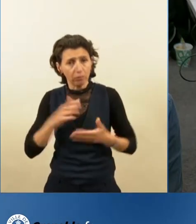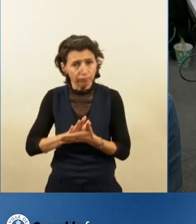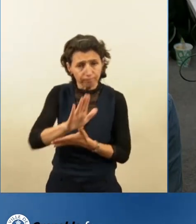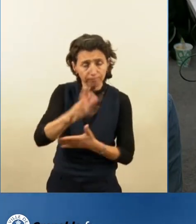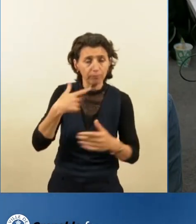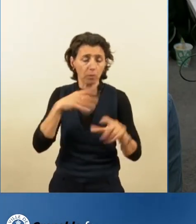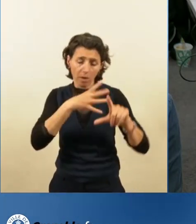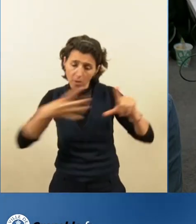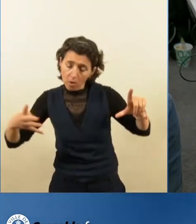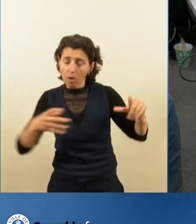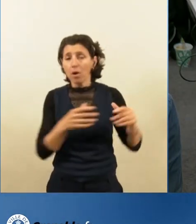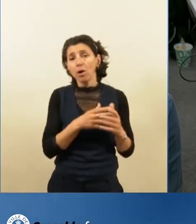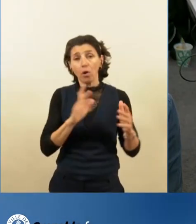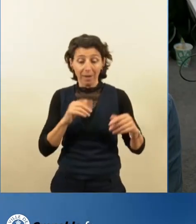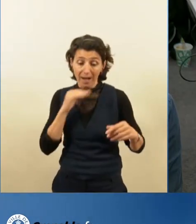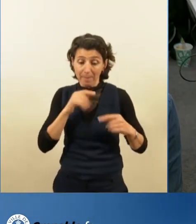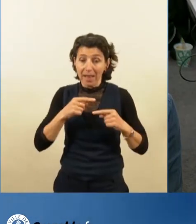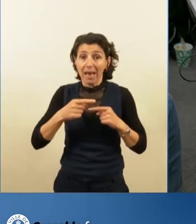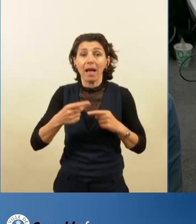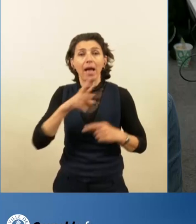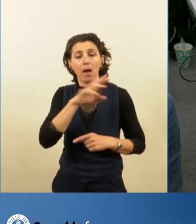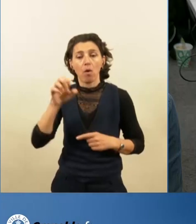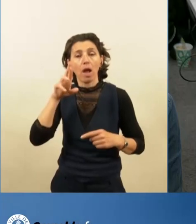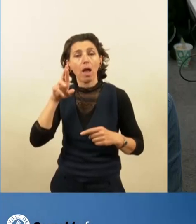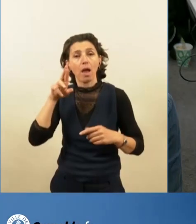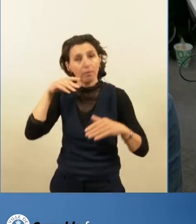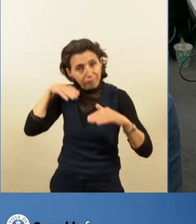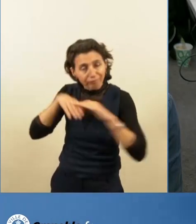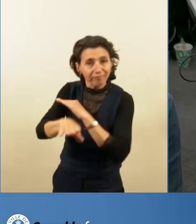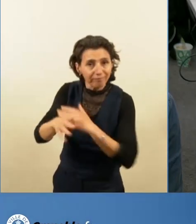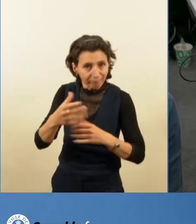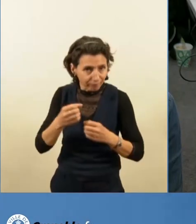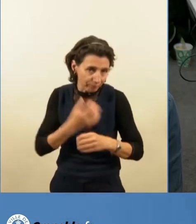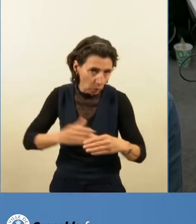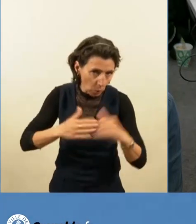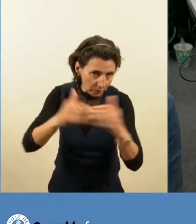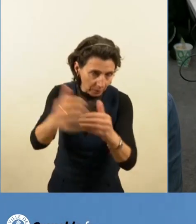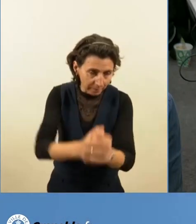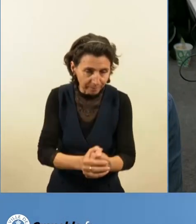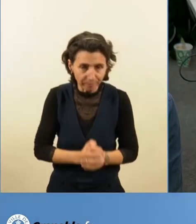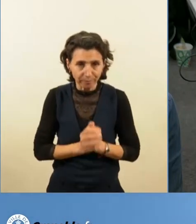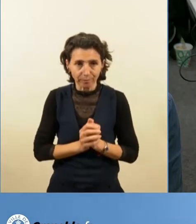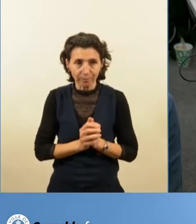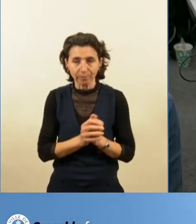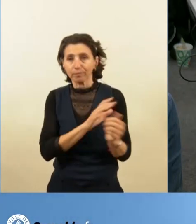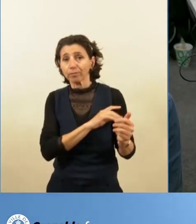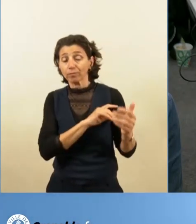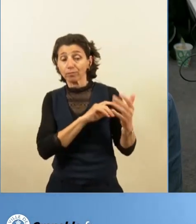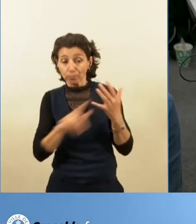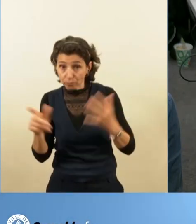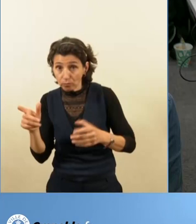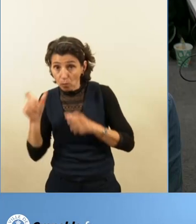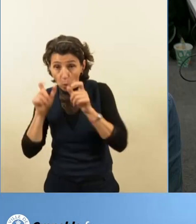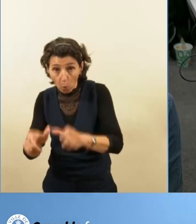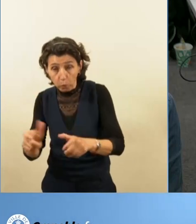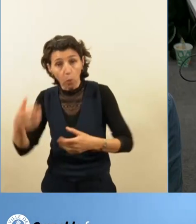au déploiement rapide d'un RER métropolitain le déplament est fautif du contrôle automatisé pour les